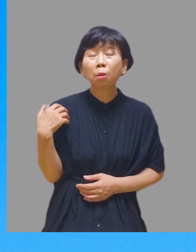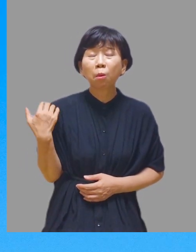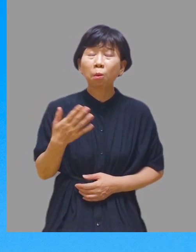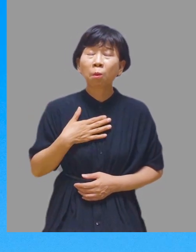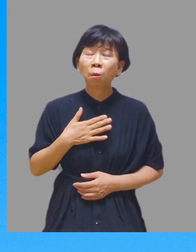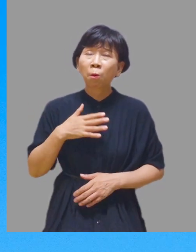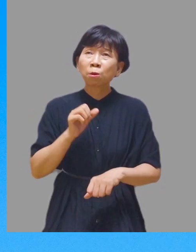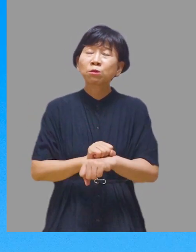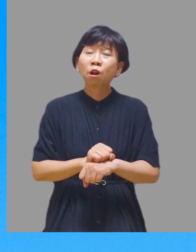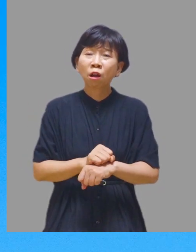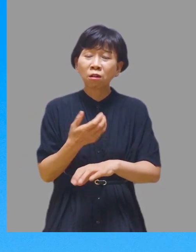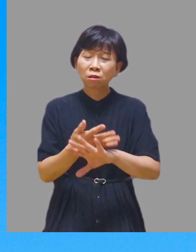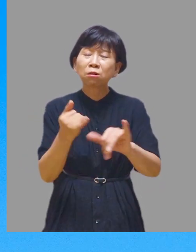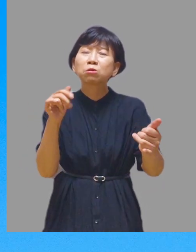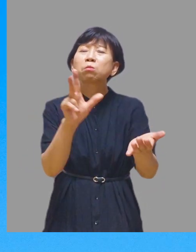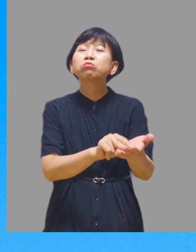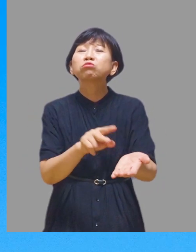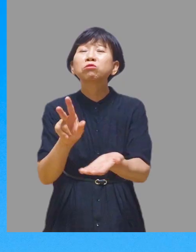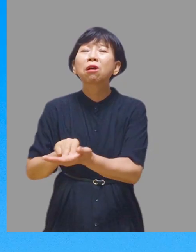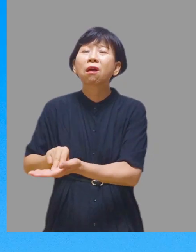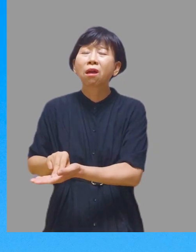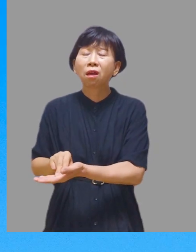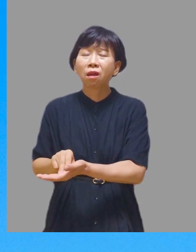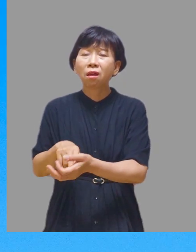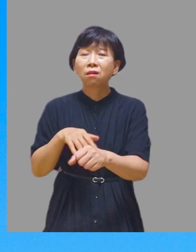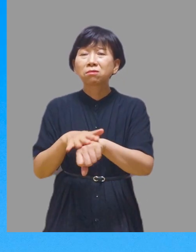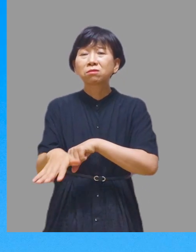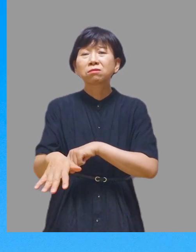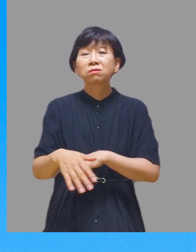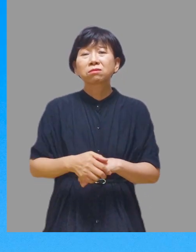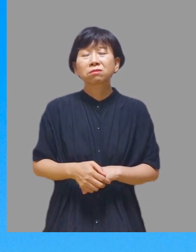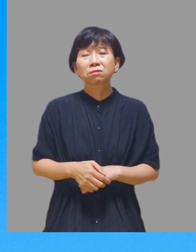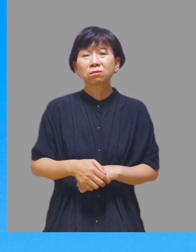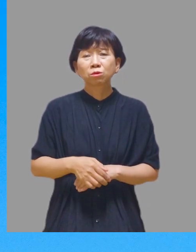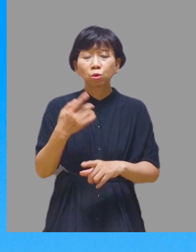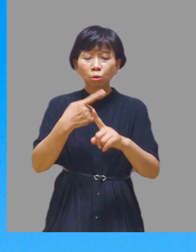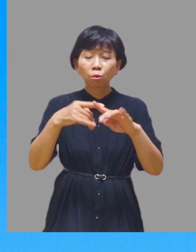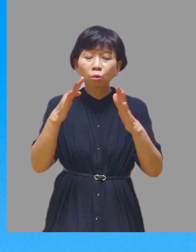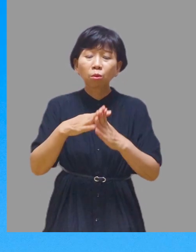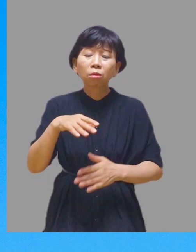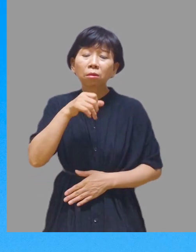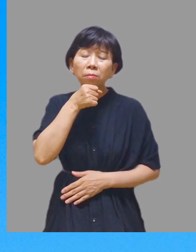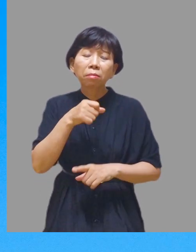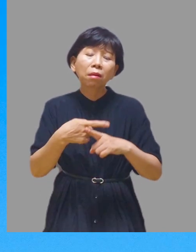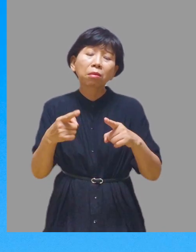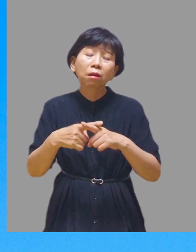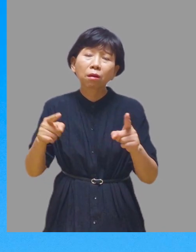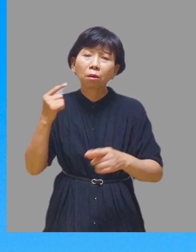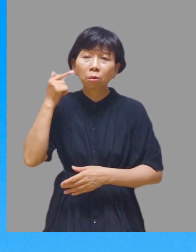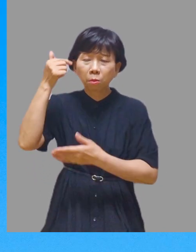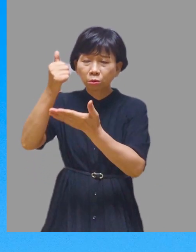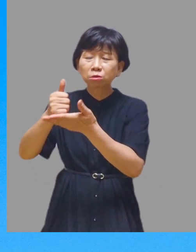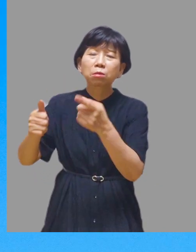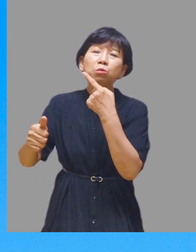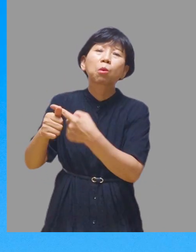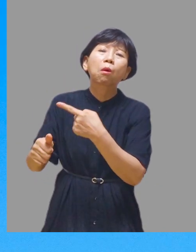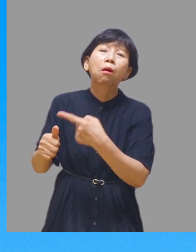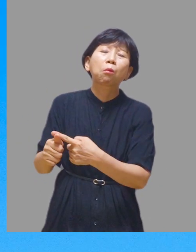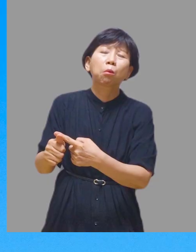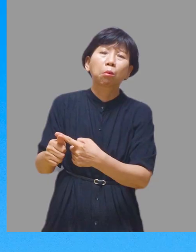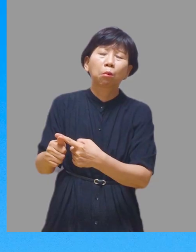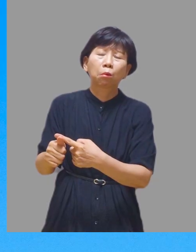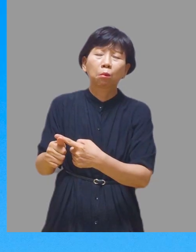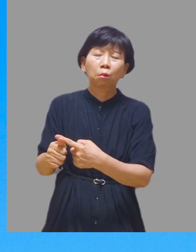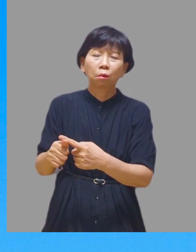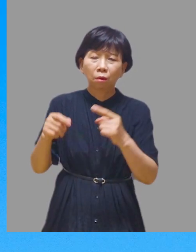교회를 향하여서 기도하는 그런 제목들 가운데 교회를 판단하고 목회자들을 정죄하는 모습들이,